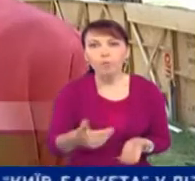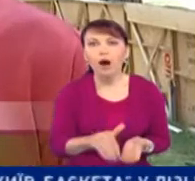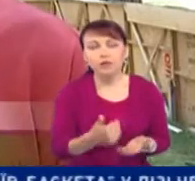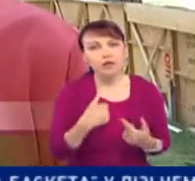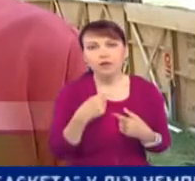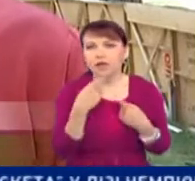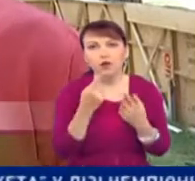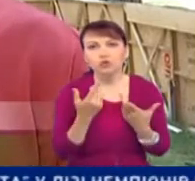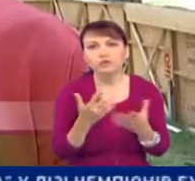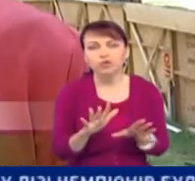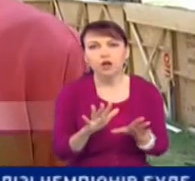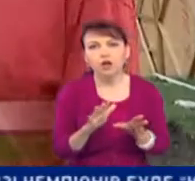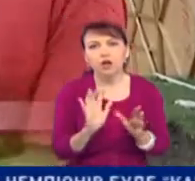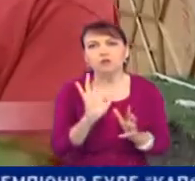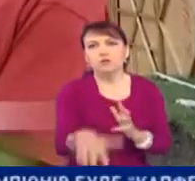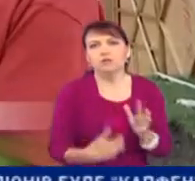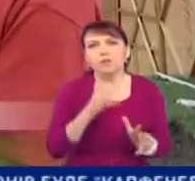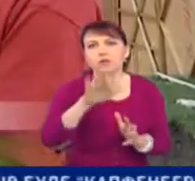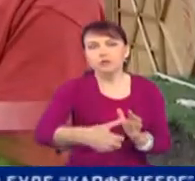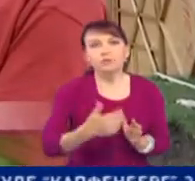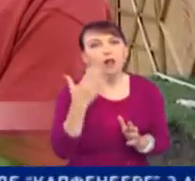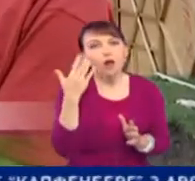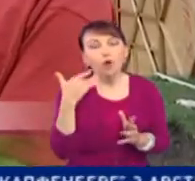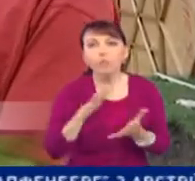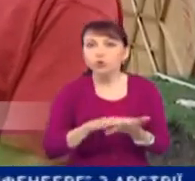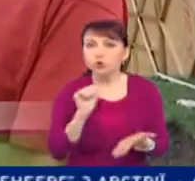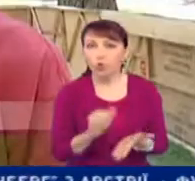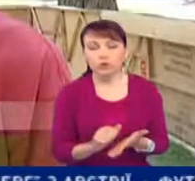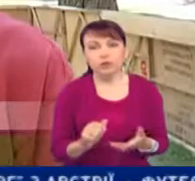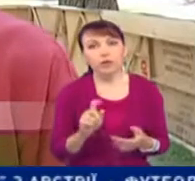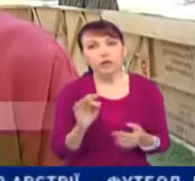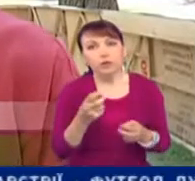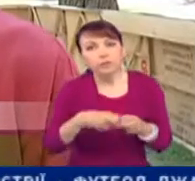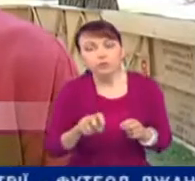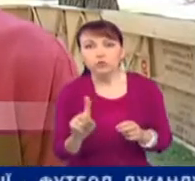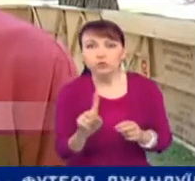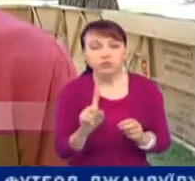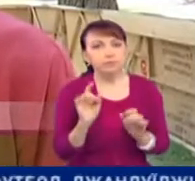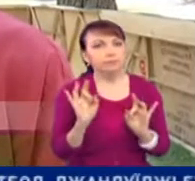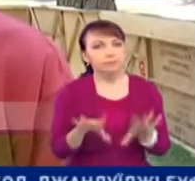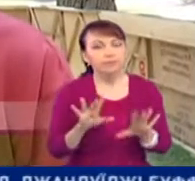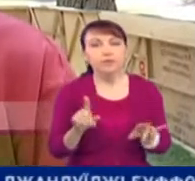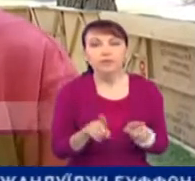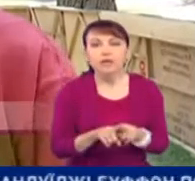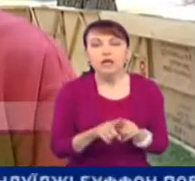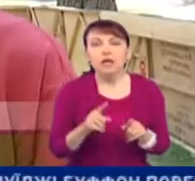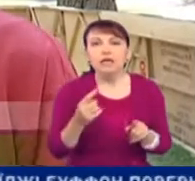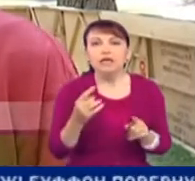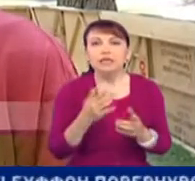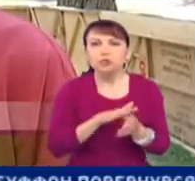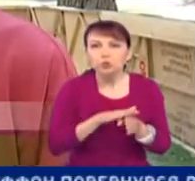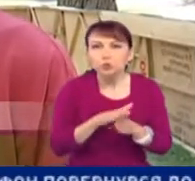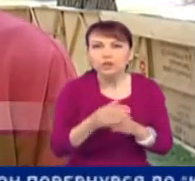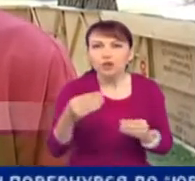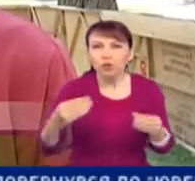вже про якусь там землерильну техніку. Легко пошкодити і практично неможливо копати суцільну кладку або її